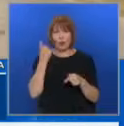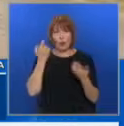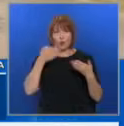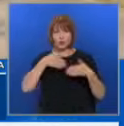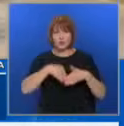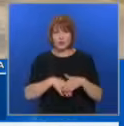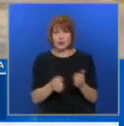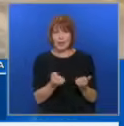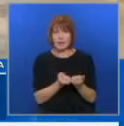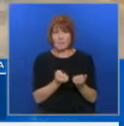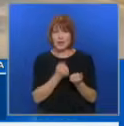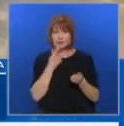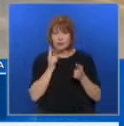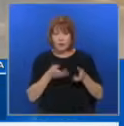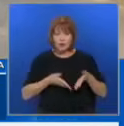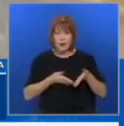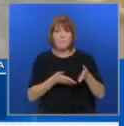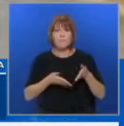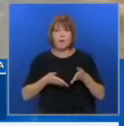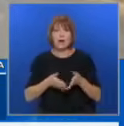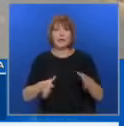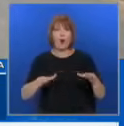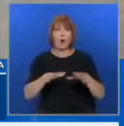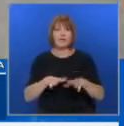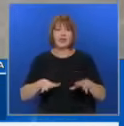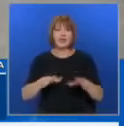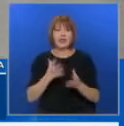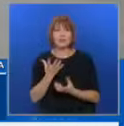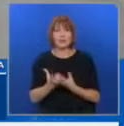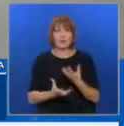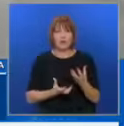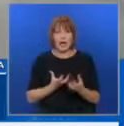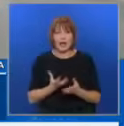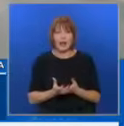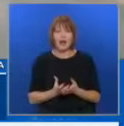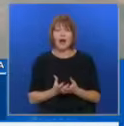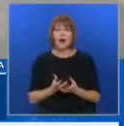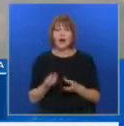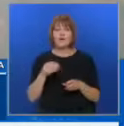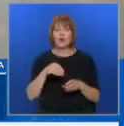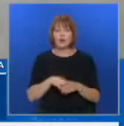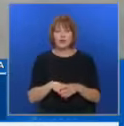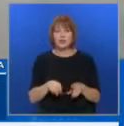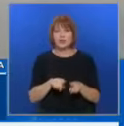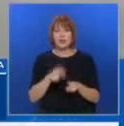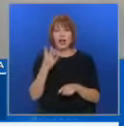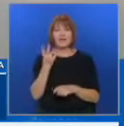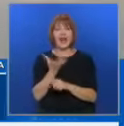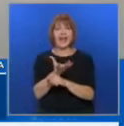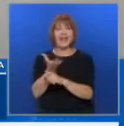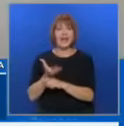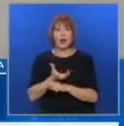на място, за да помогнат за овладяването на пожара. В гасенето му се включиха и два